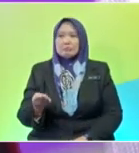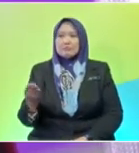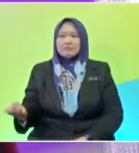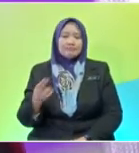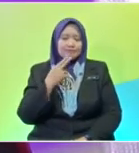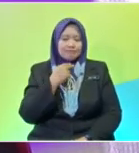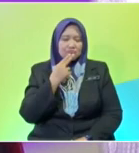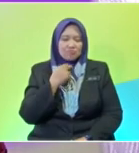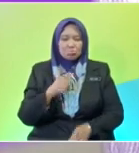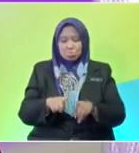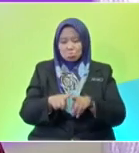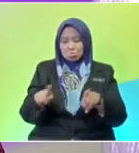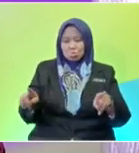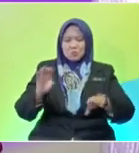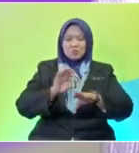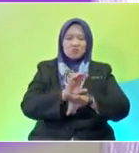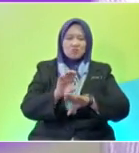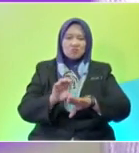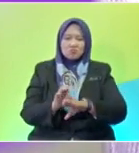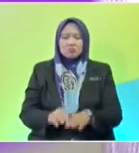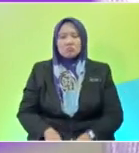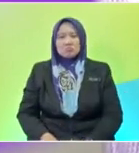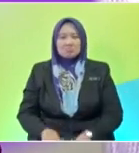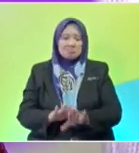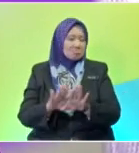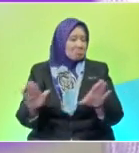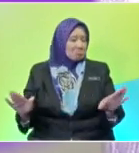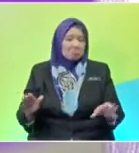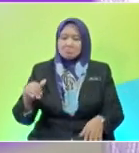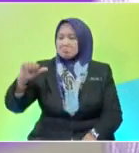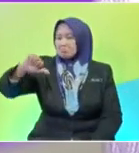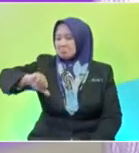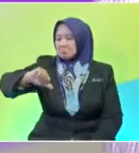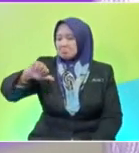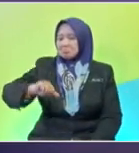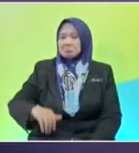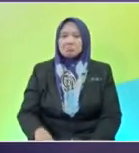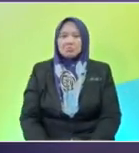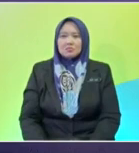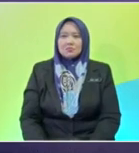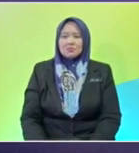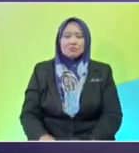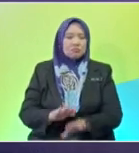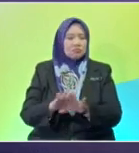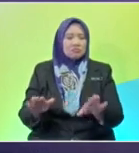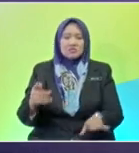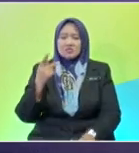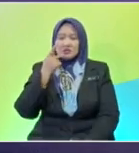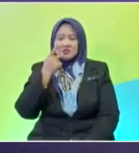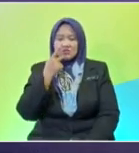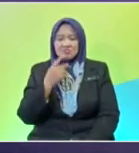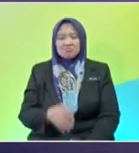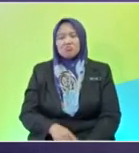ini macam tak bagus untuk kesehatan kita Cik ku betul kita tak boleh ambil selalu tapi kalau sekadar nak rasa